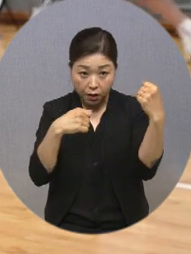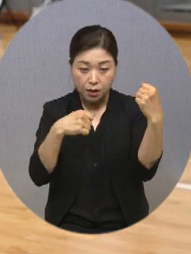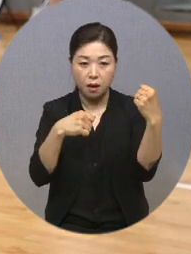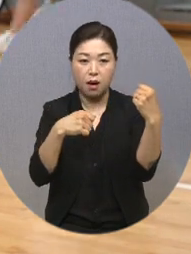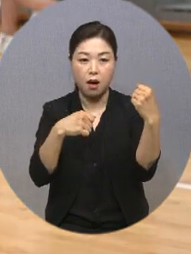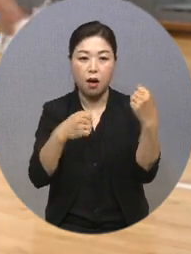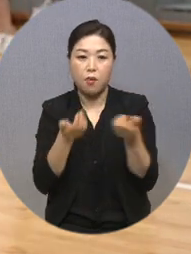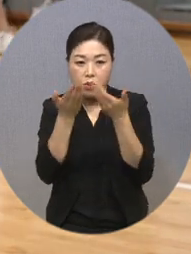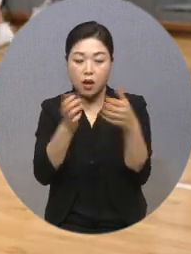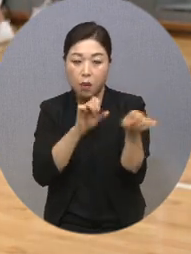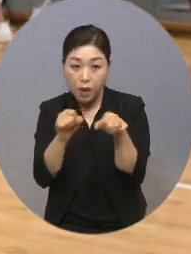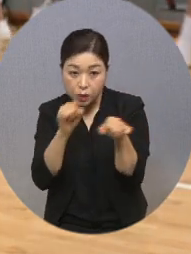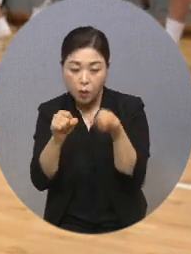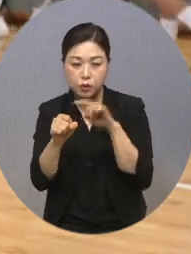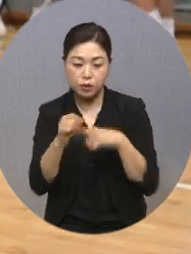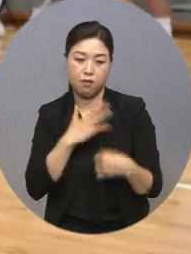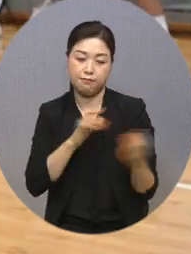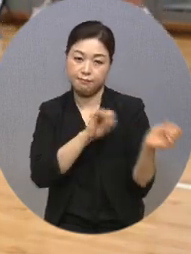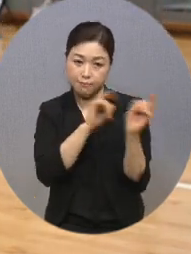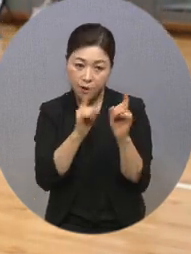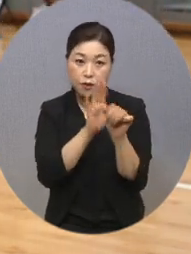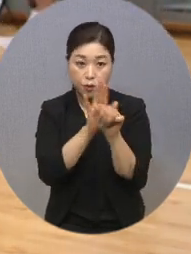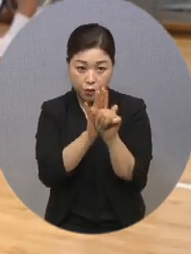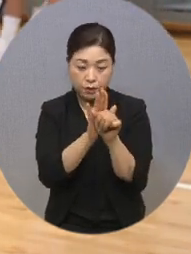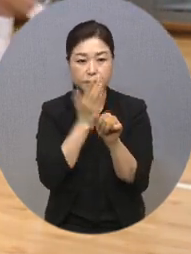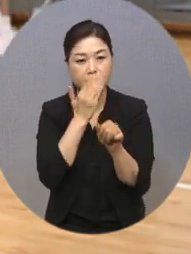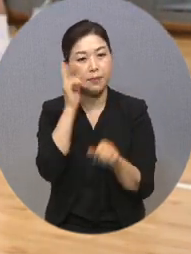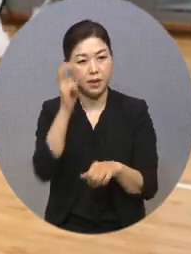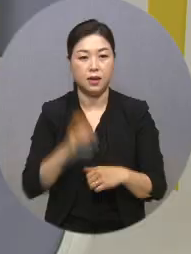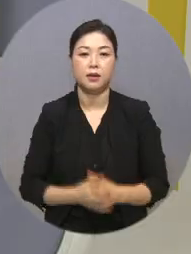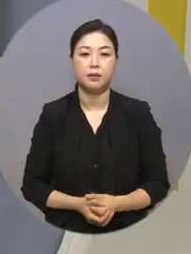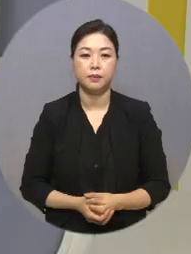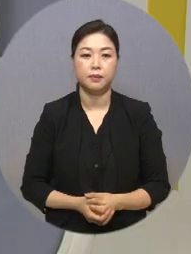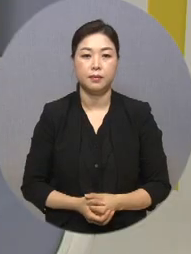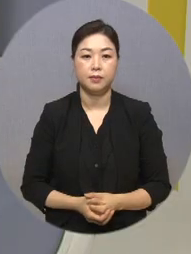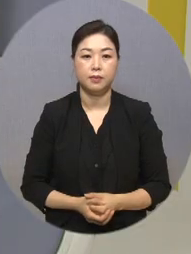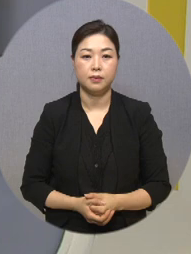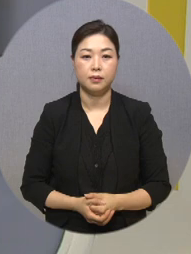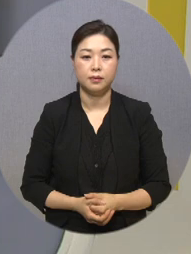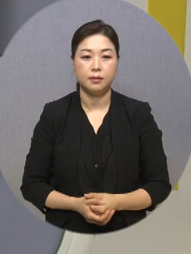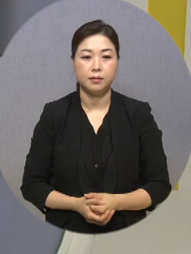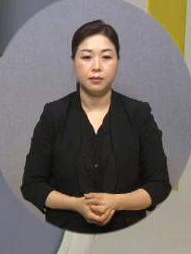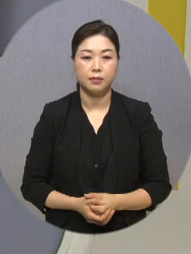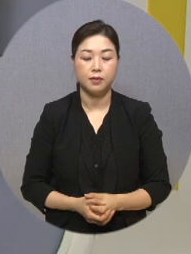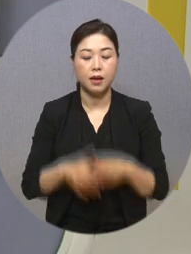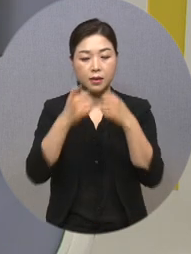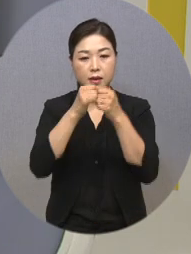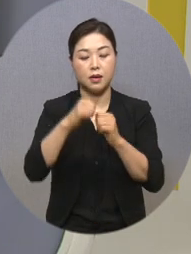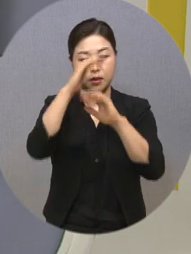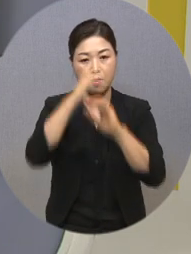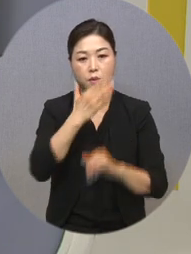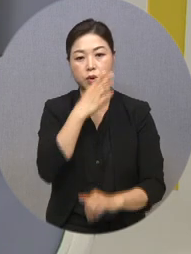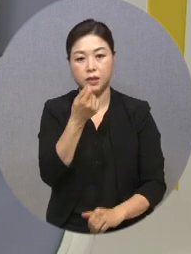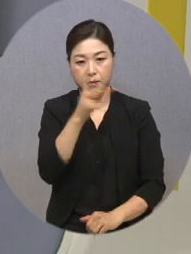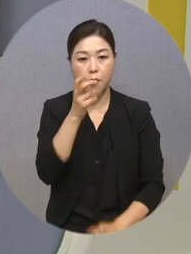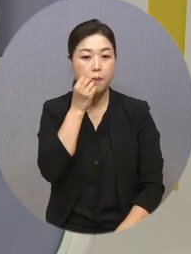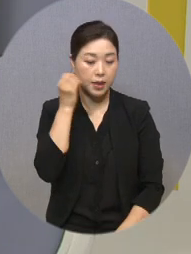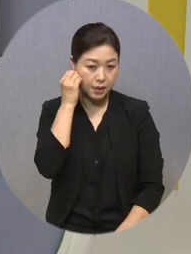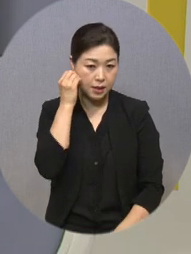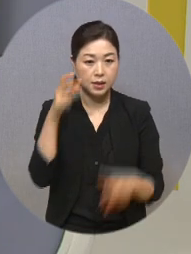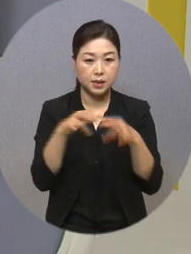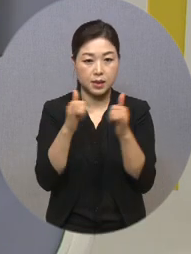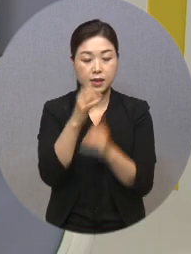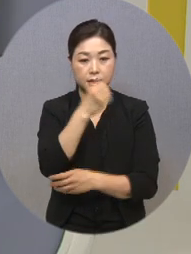기대합니다 복지 tv 전복 방송 장유진 입니다 이밖에 자세한 사항은 외피 어느 홈페이지와